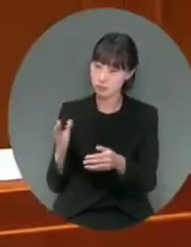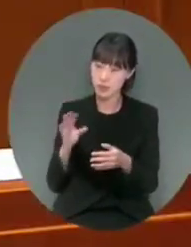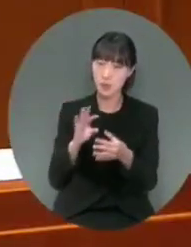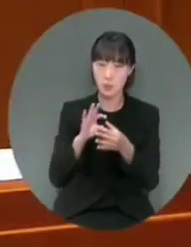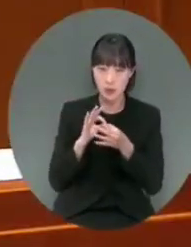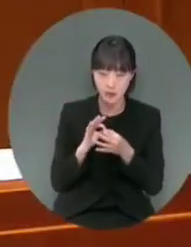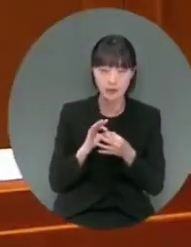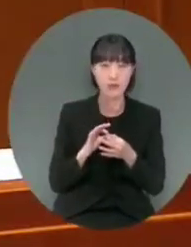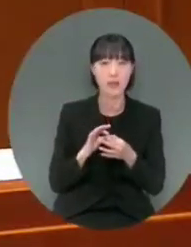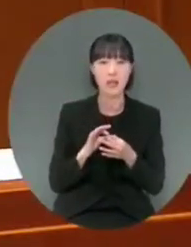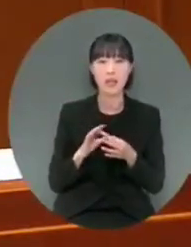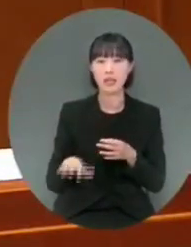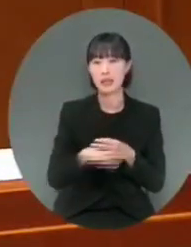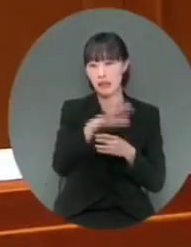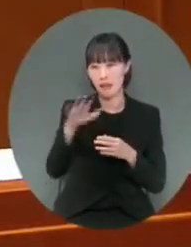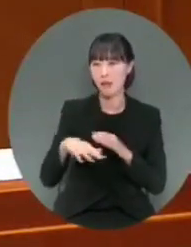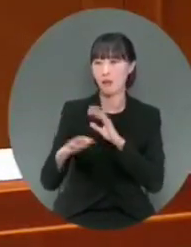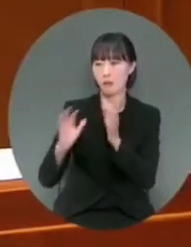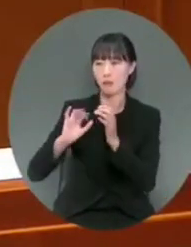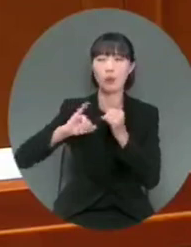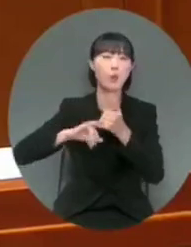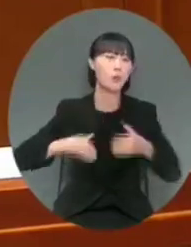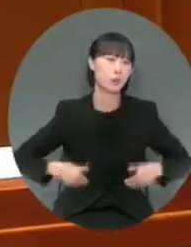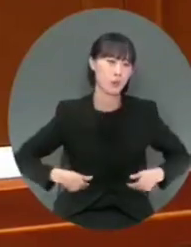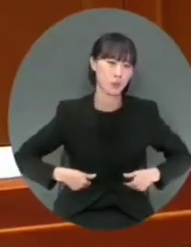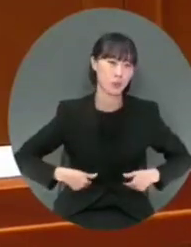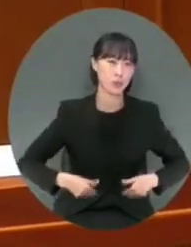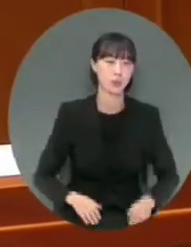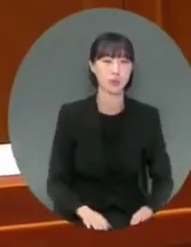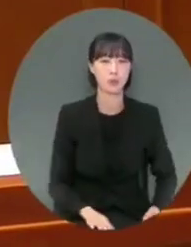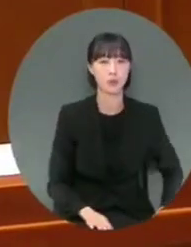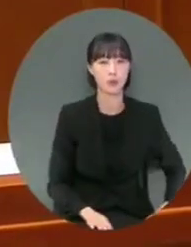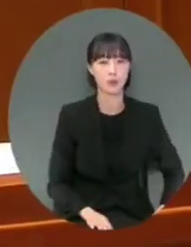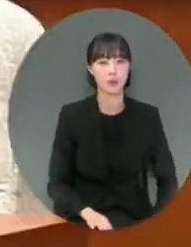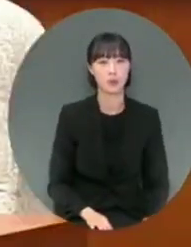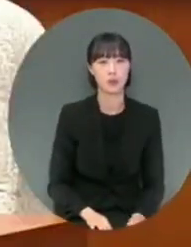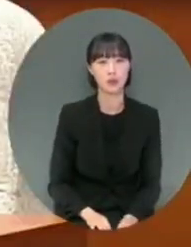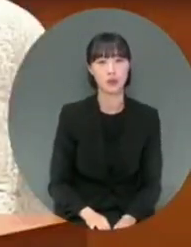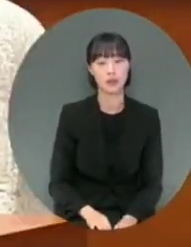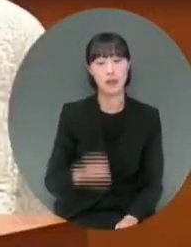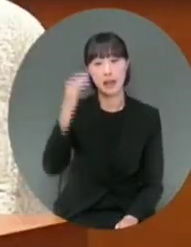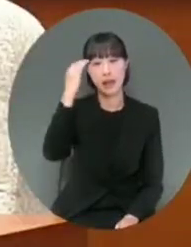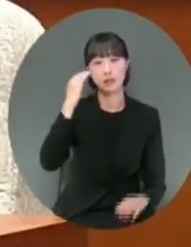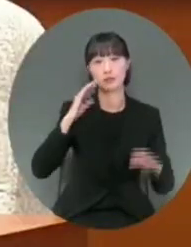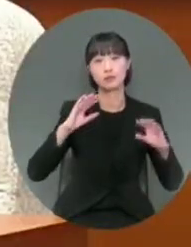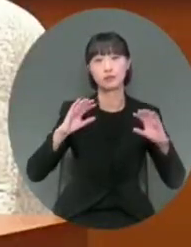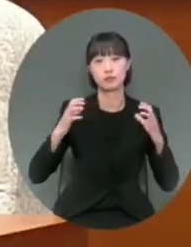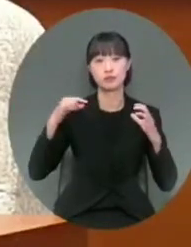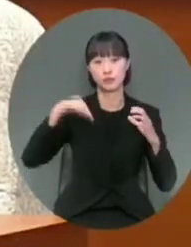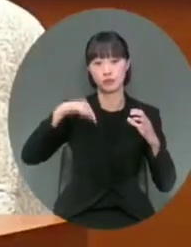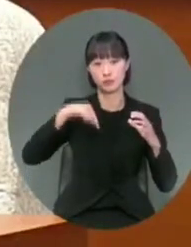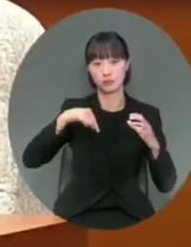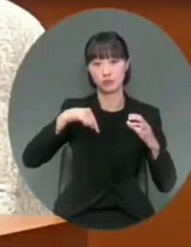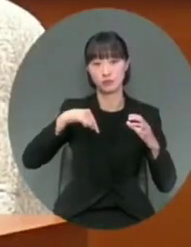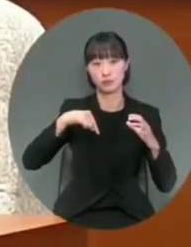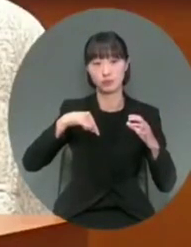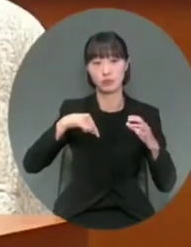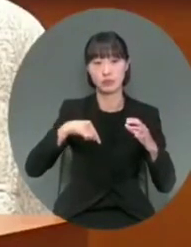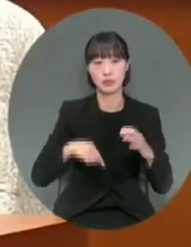사회적인 논의가 좀 더 진전돼야 된다고 생각을 합니다. 우리 사회가 이제 선진국으로 진입을 하고 있다. 저는